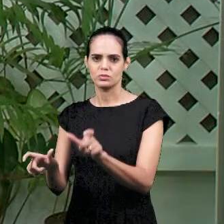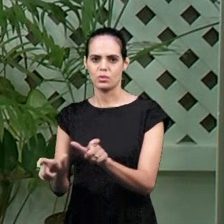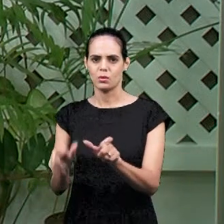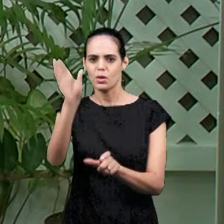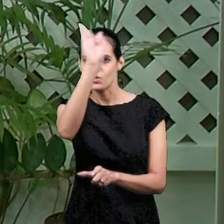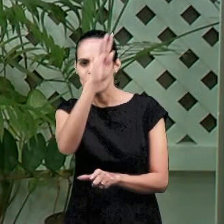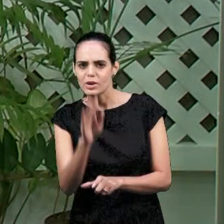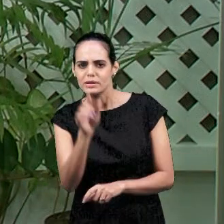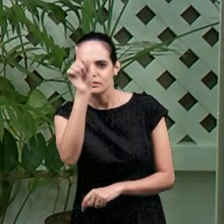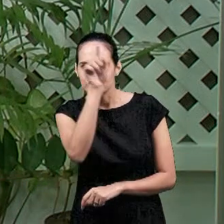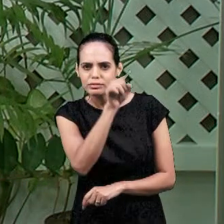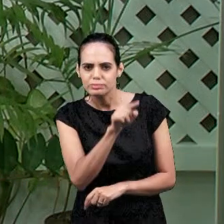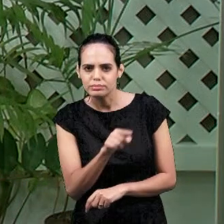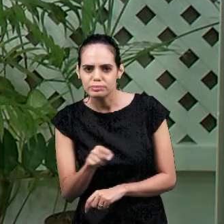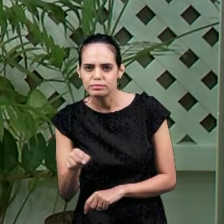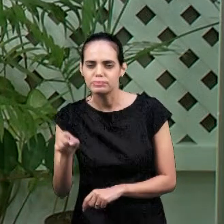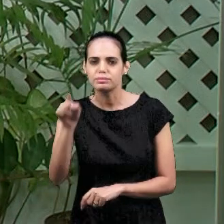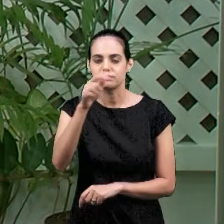séculaire.